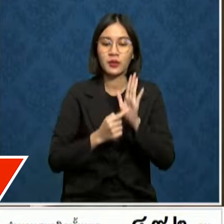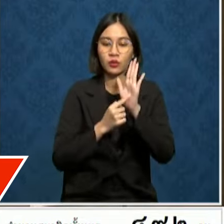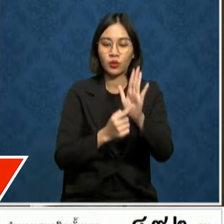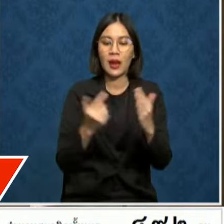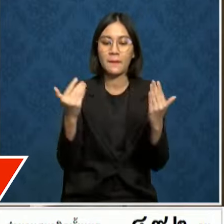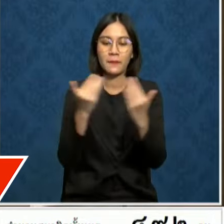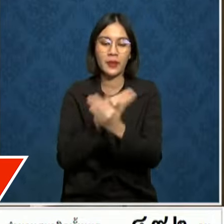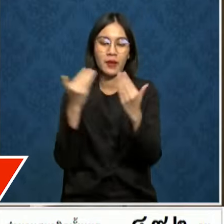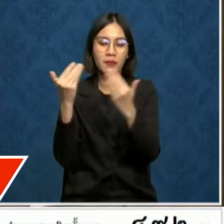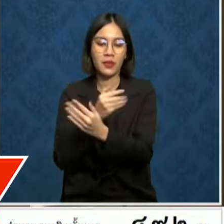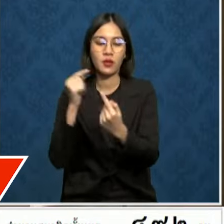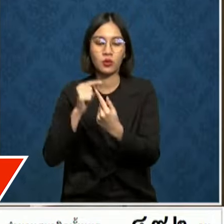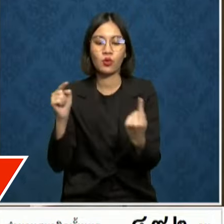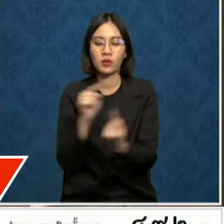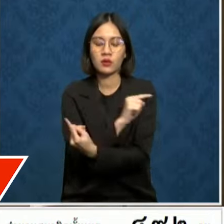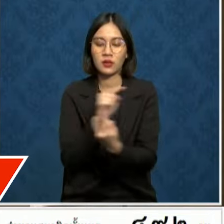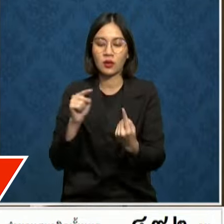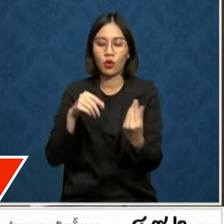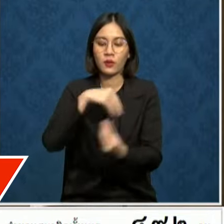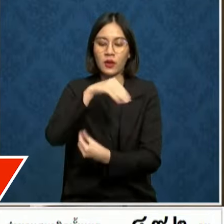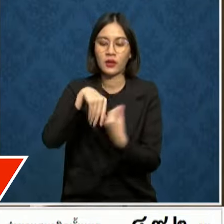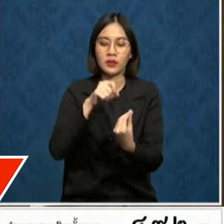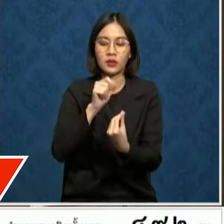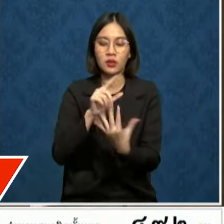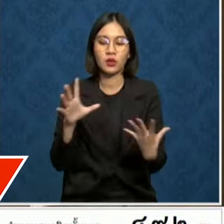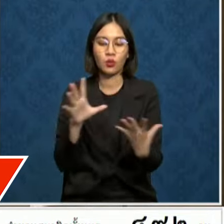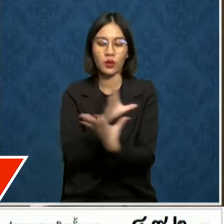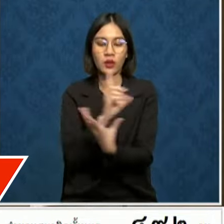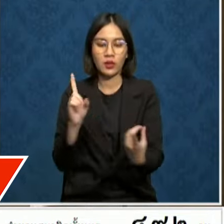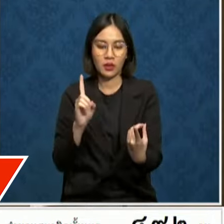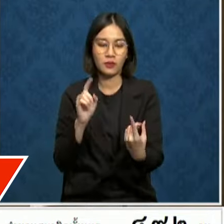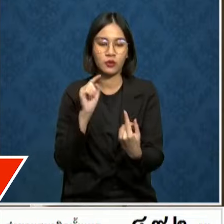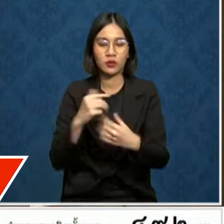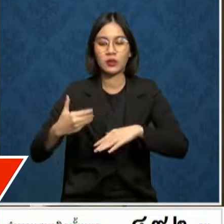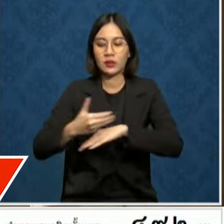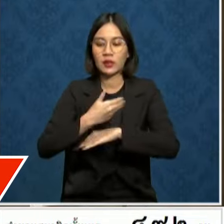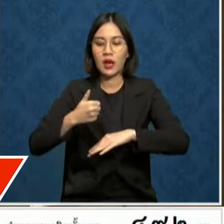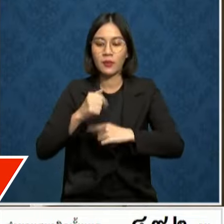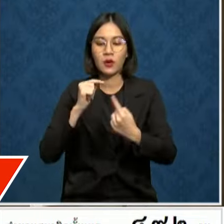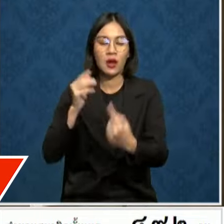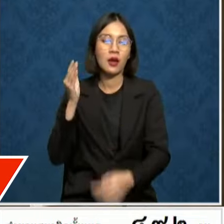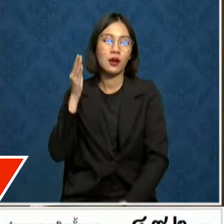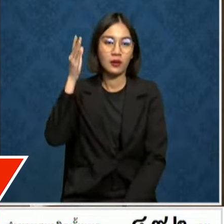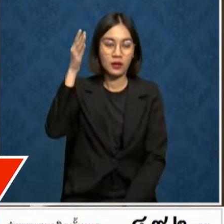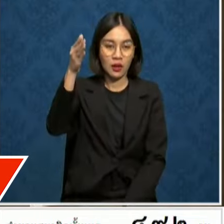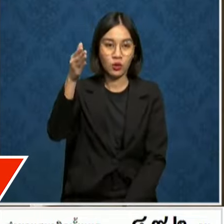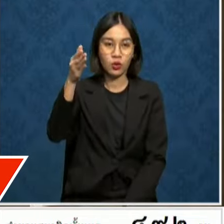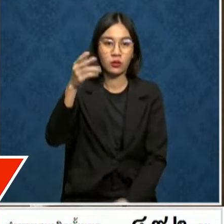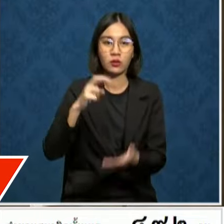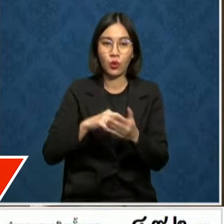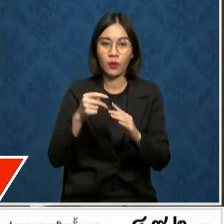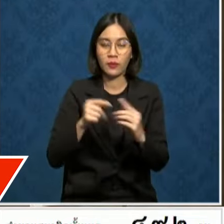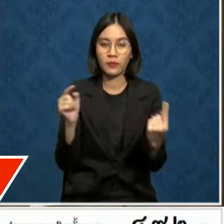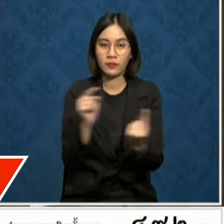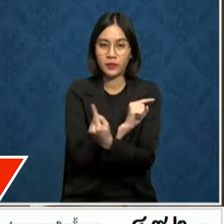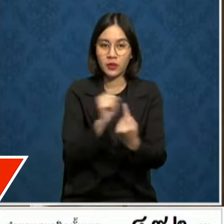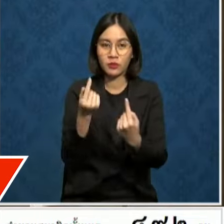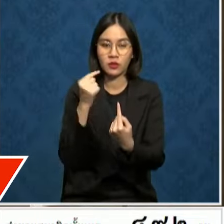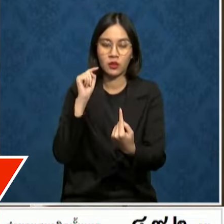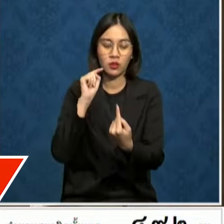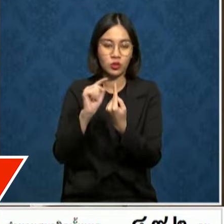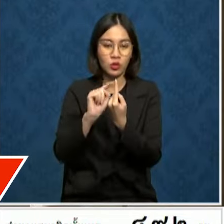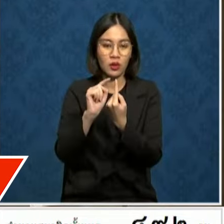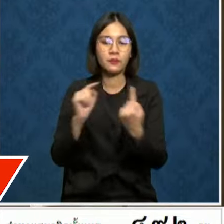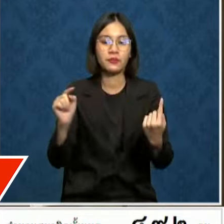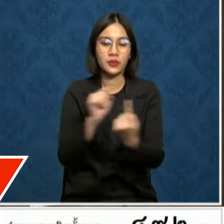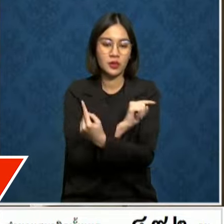การเปลี่ยนแปลงของสังคมเศรษฐกิจวัฒนธรรมและการเมืองในอนาคตให้เป็นสังคมที่มุ่งหน้าเข้า